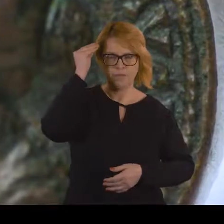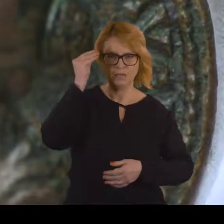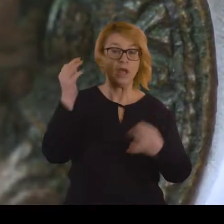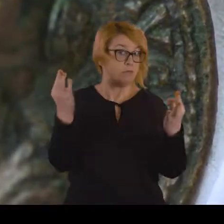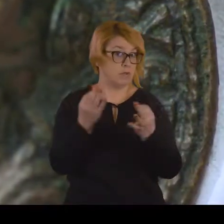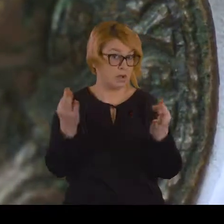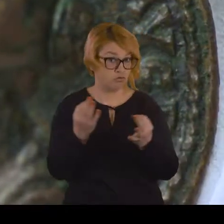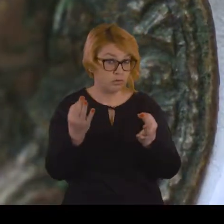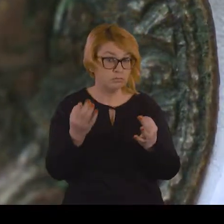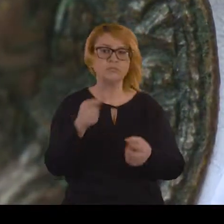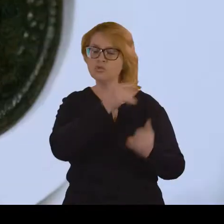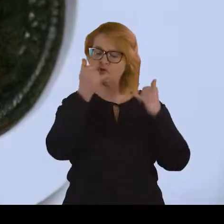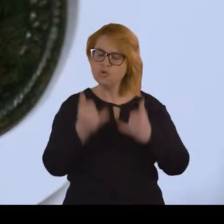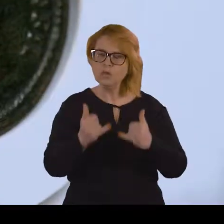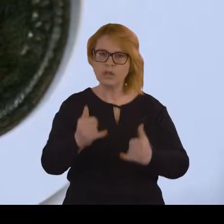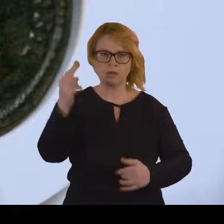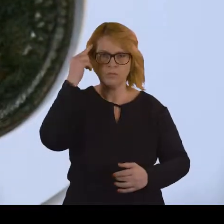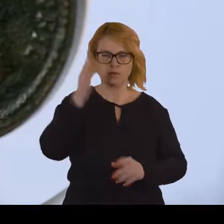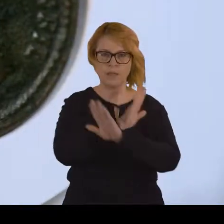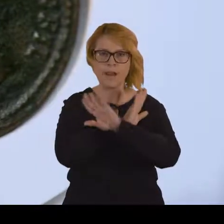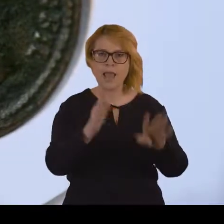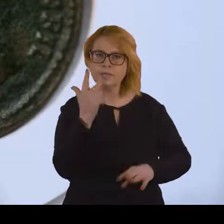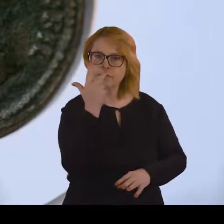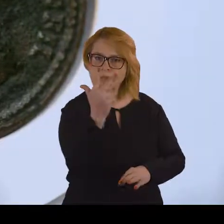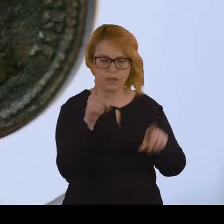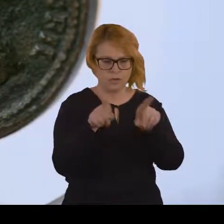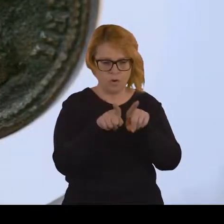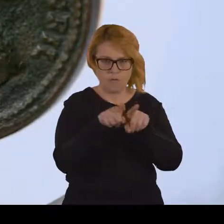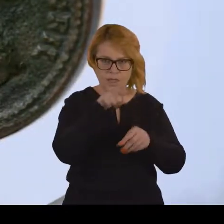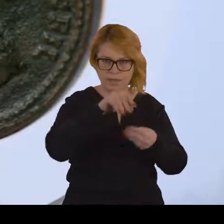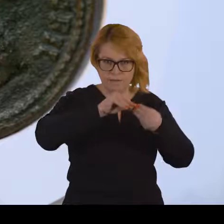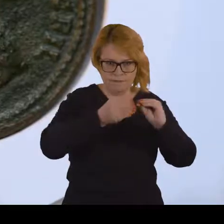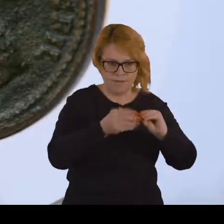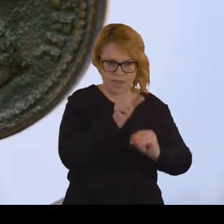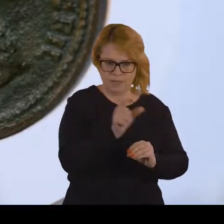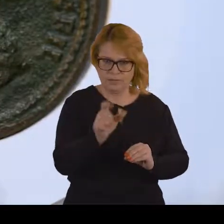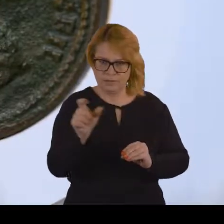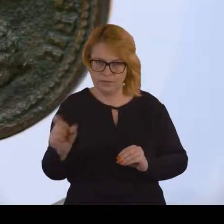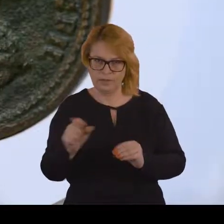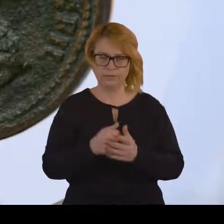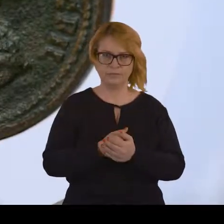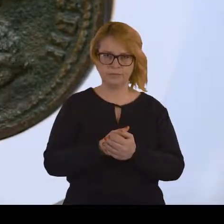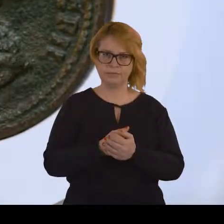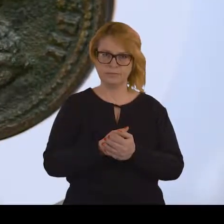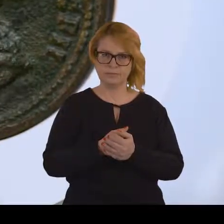pamiatky aj z toho dôvodu, že dodnes poznáme len 3 exempláre s takýmto výjavom.